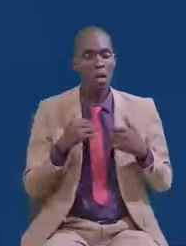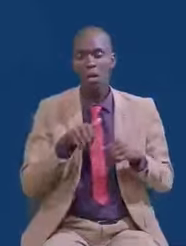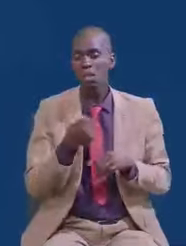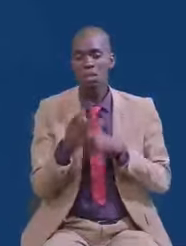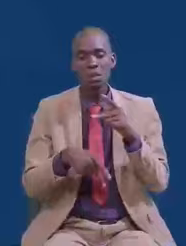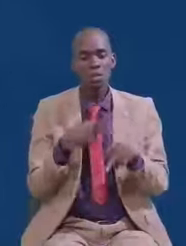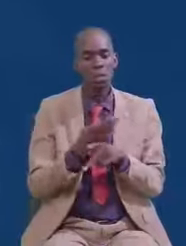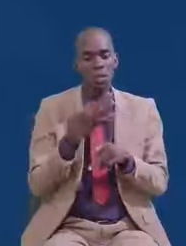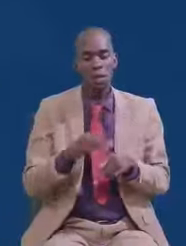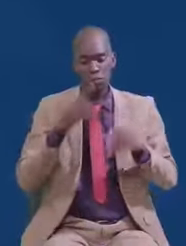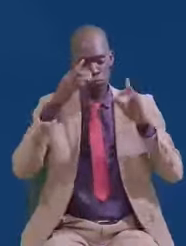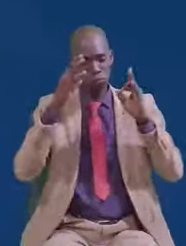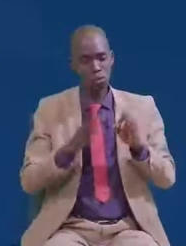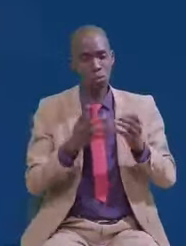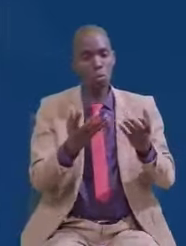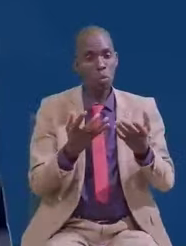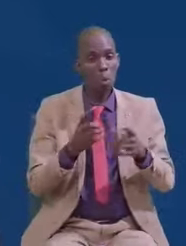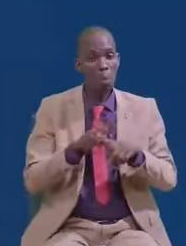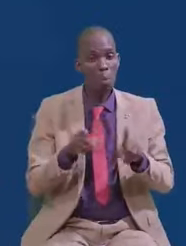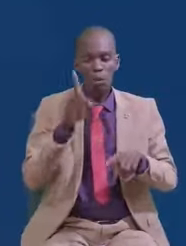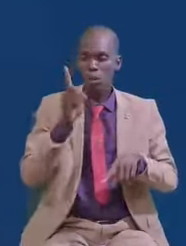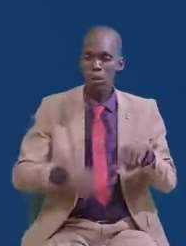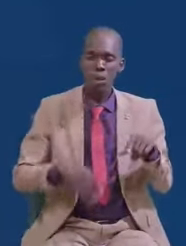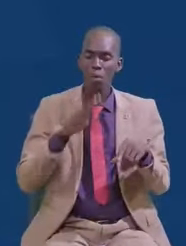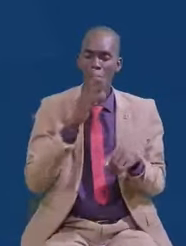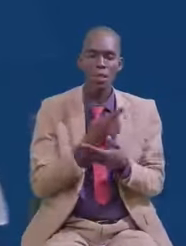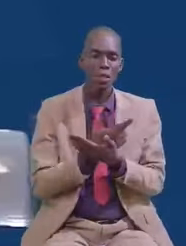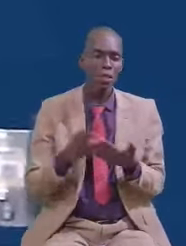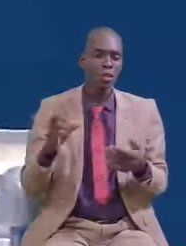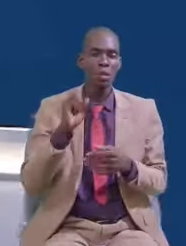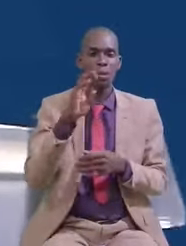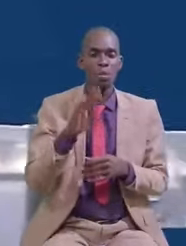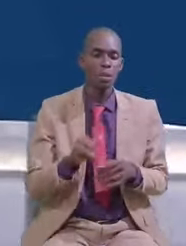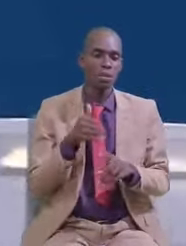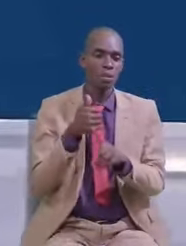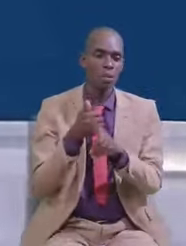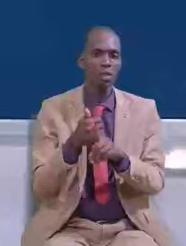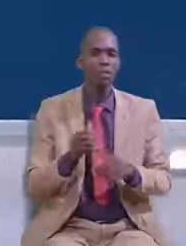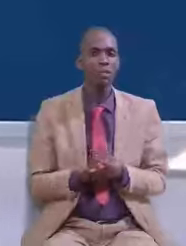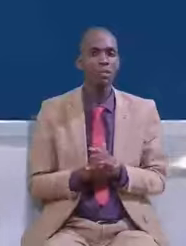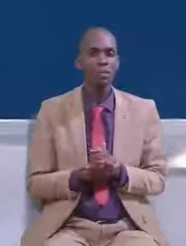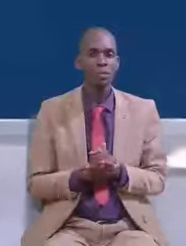Vous pouvez prendre toutes les résolutions, cependant vous ne serez jamais juste vous-même.